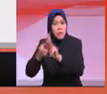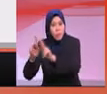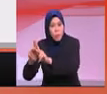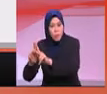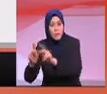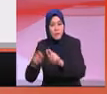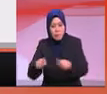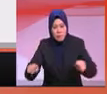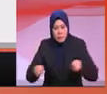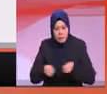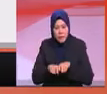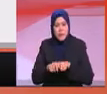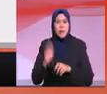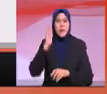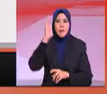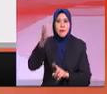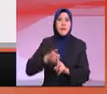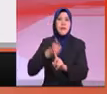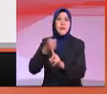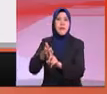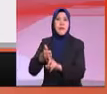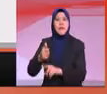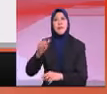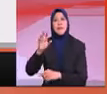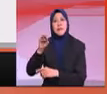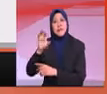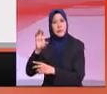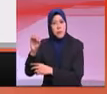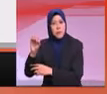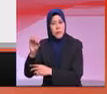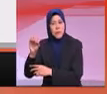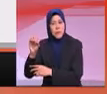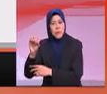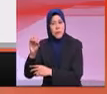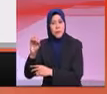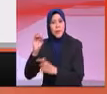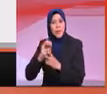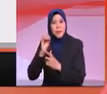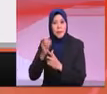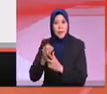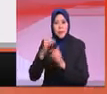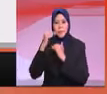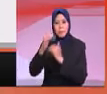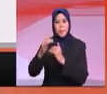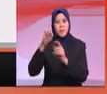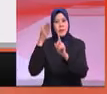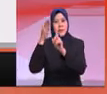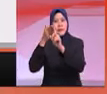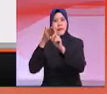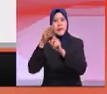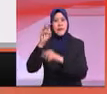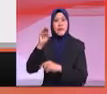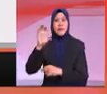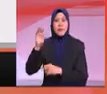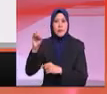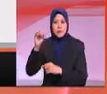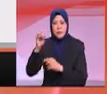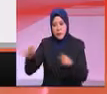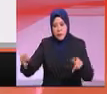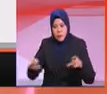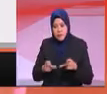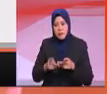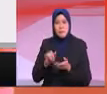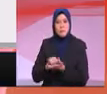satu lokaliti, kita akan melaksanakan EMCO, Enhanced MCO ataupun tempoh Targeted Enhanced MCO di kawasan